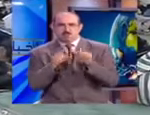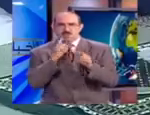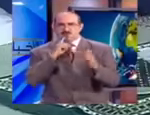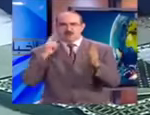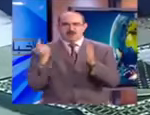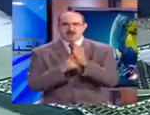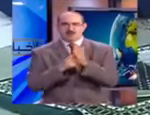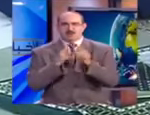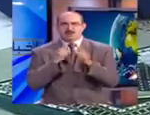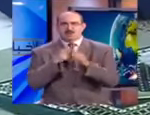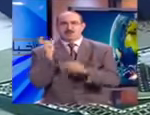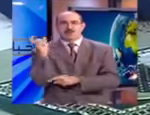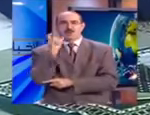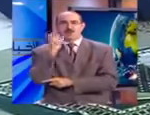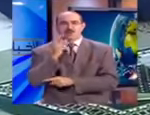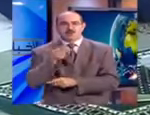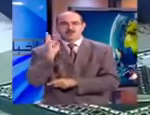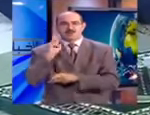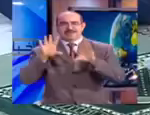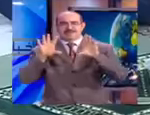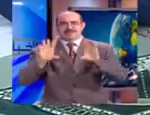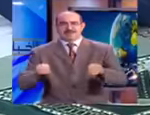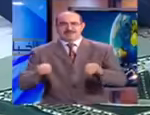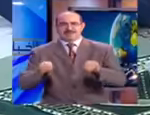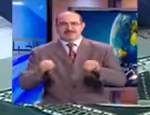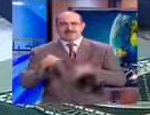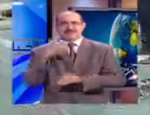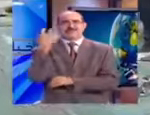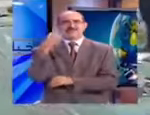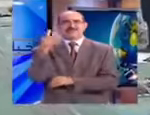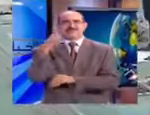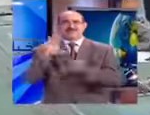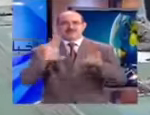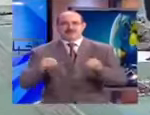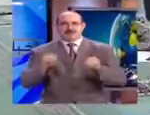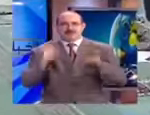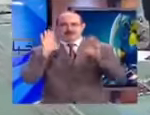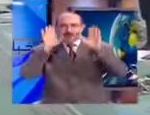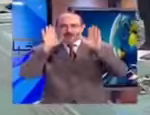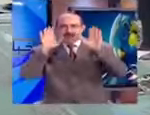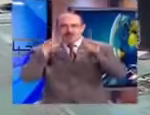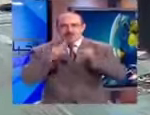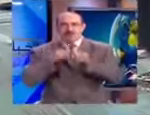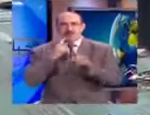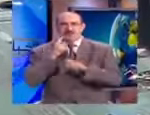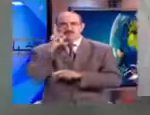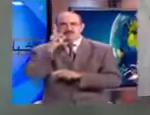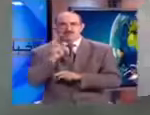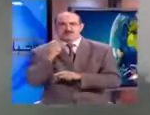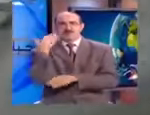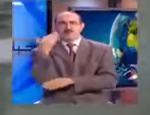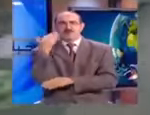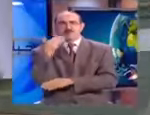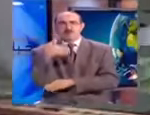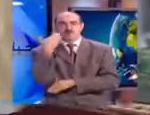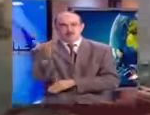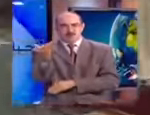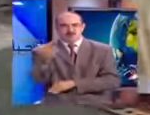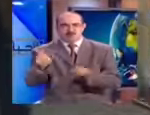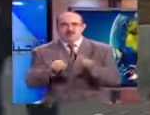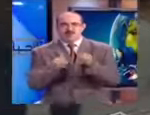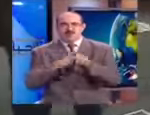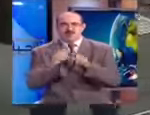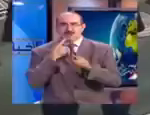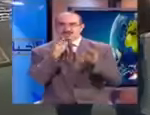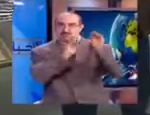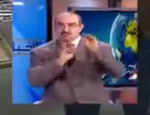فتح المساجد التي تزيد سعتها عن 500 مصل ابتداء من الأربعاء المقبل. ويأتي هذا